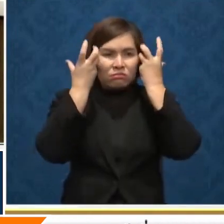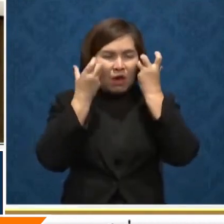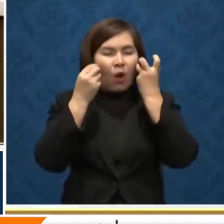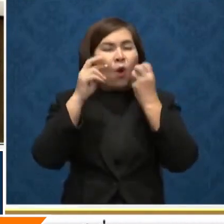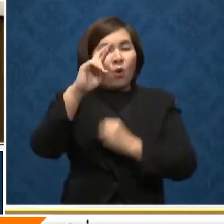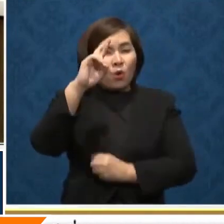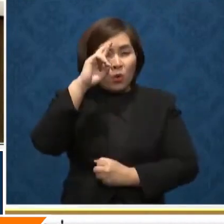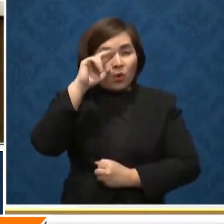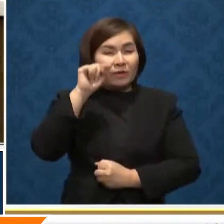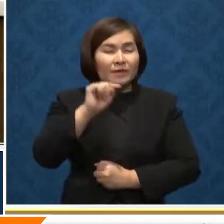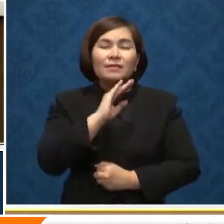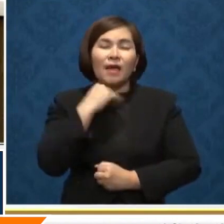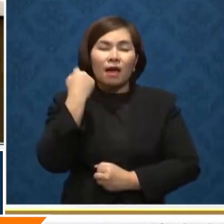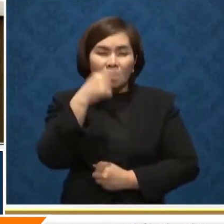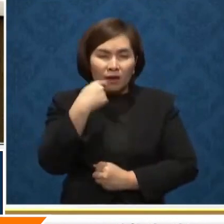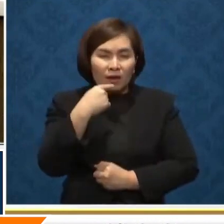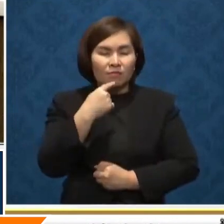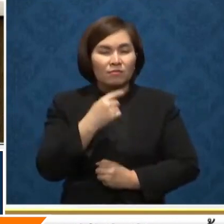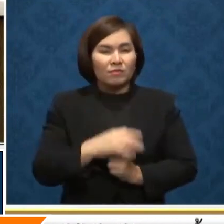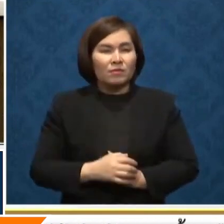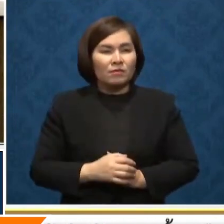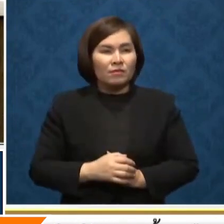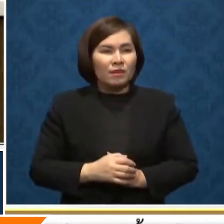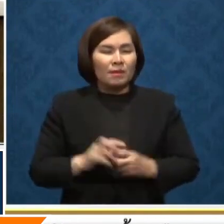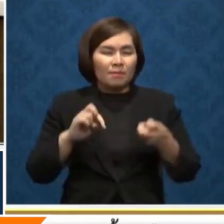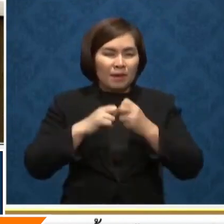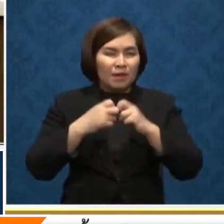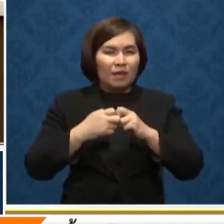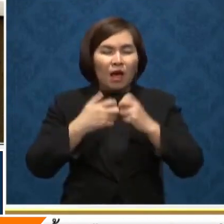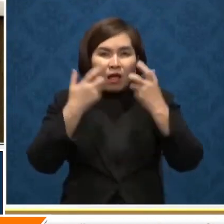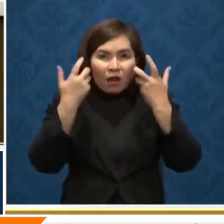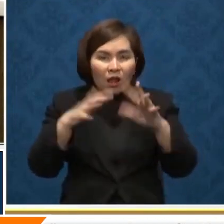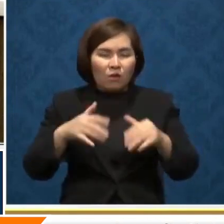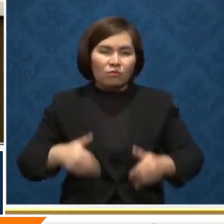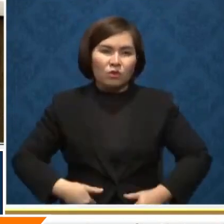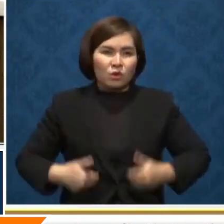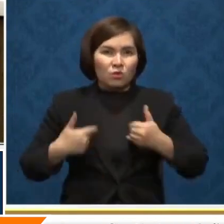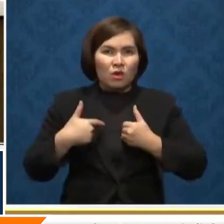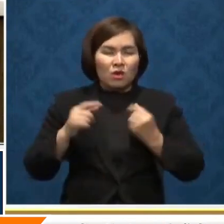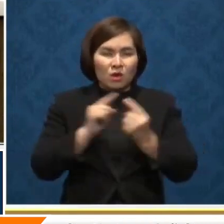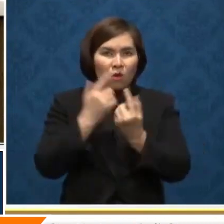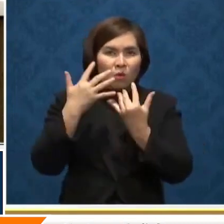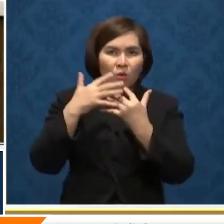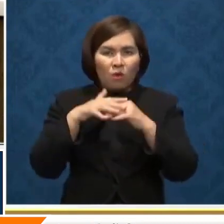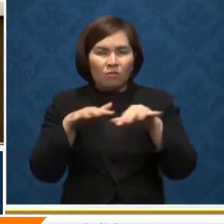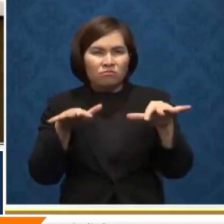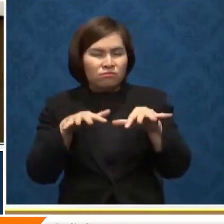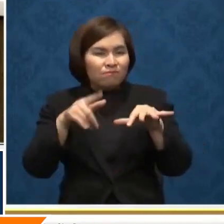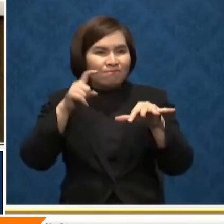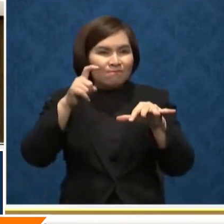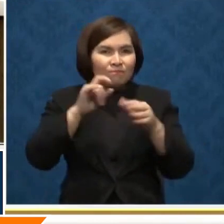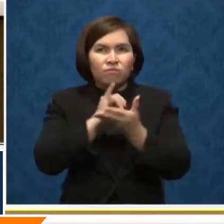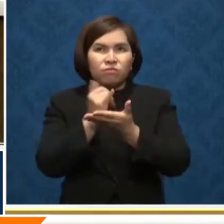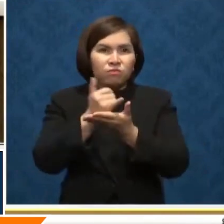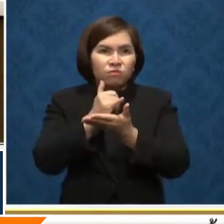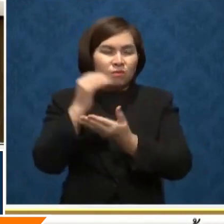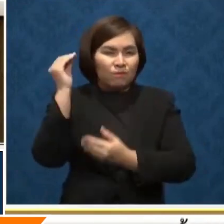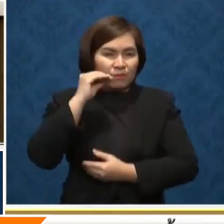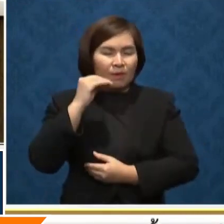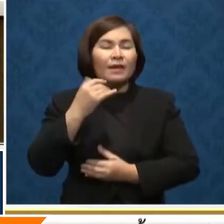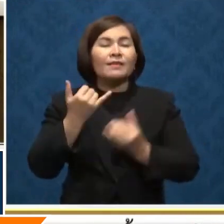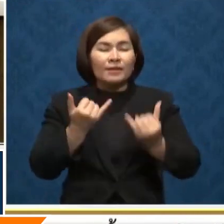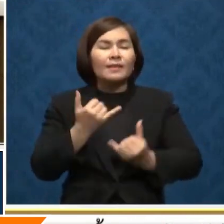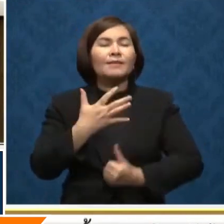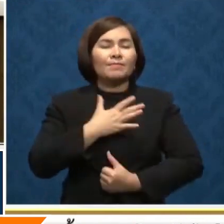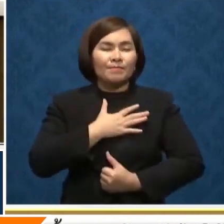นถ้าเผชิญกับภาวะนี้ไม่สามารถที่จะใช้ชีวิตได้อย่างปกติได้อีกต่อไปดิฉันเลยอยากจะขอใช้เวลาเล็กๆ